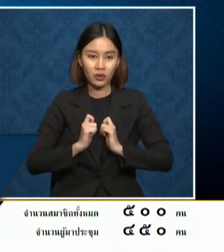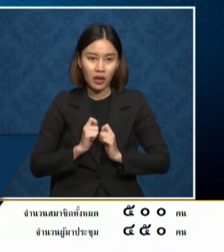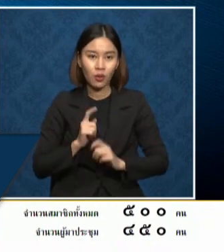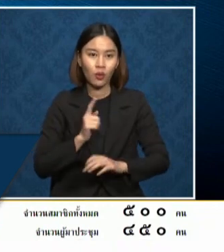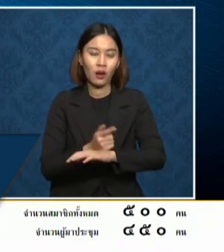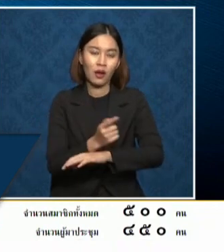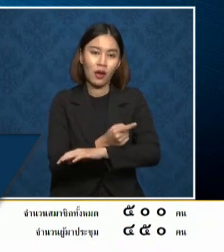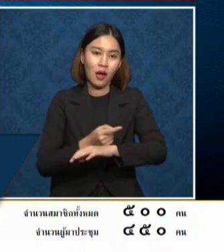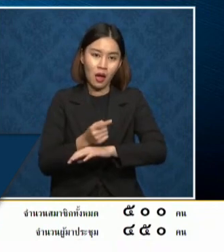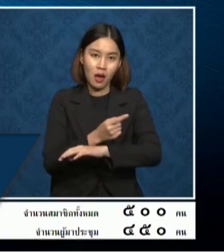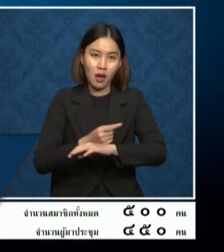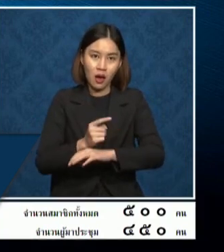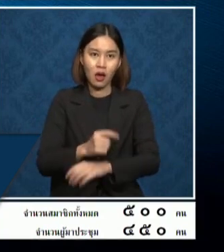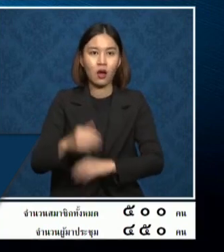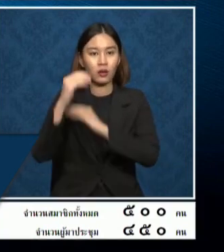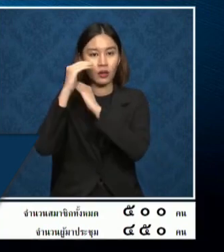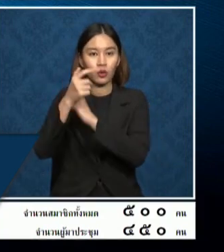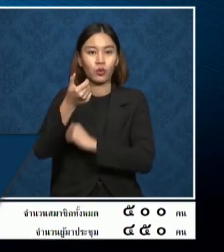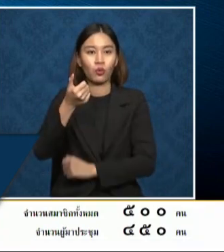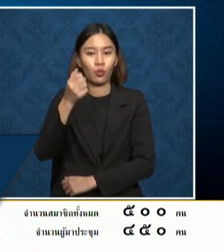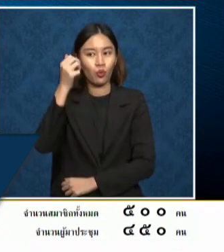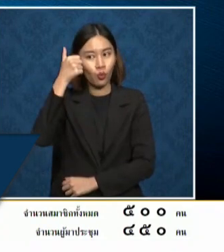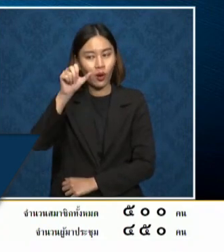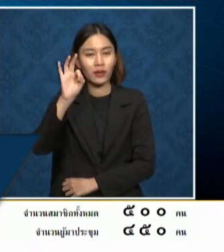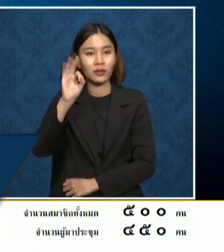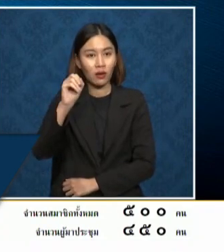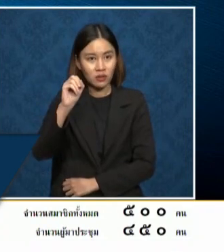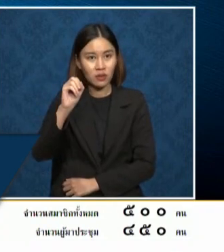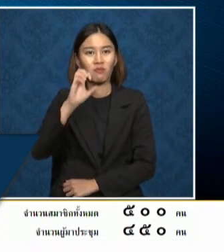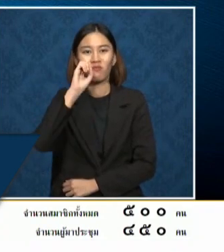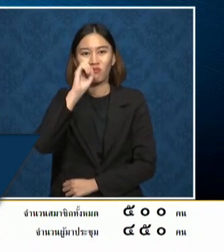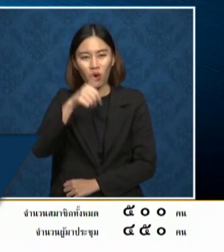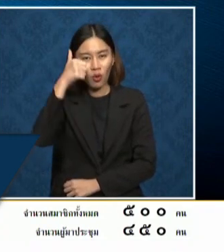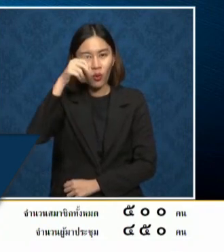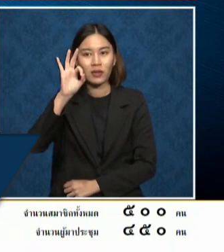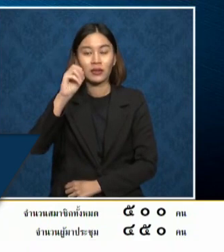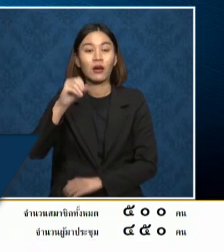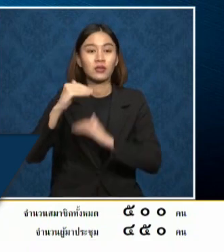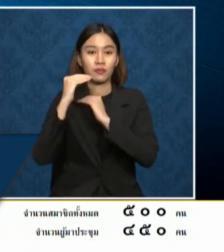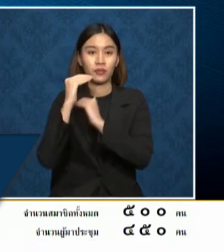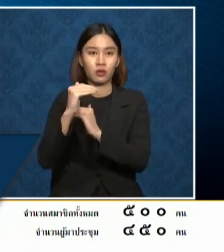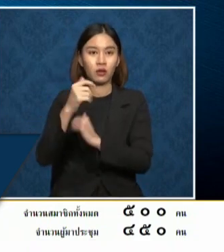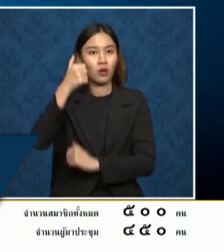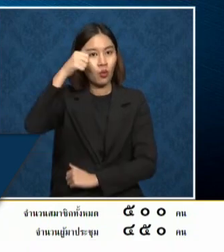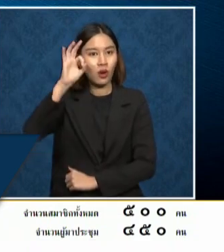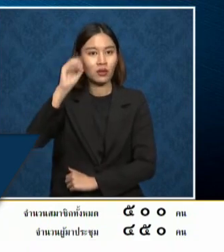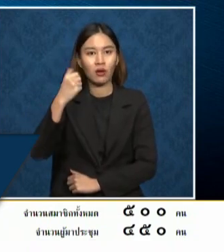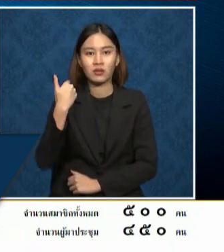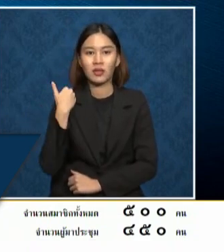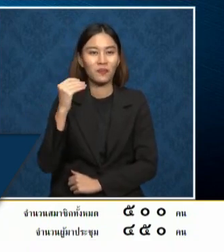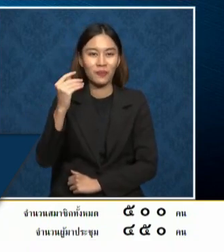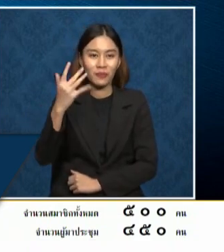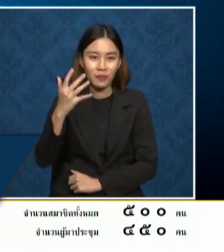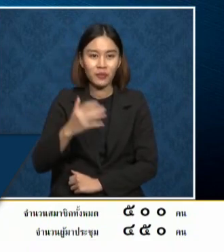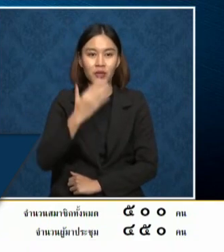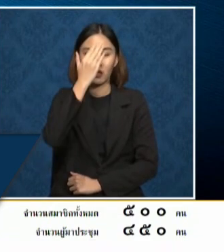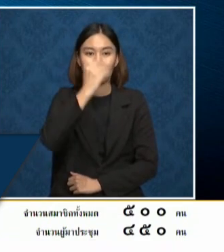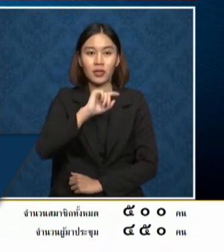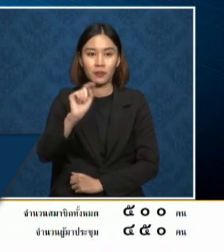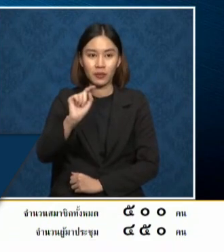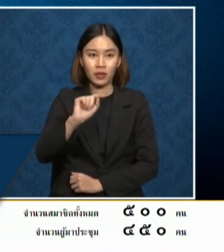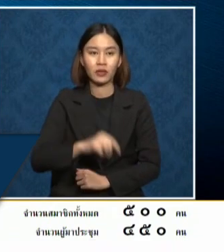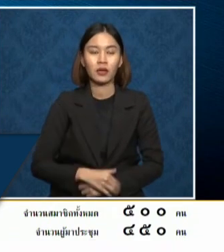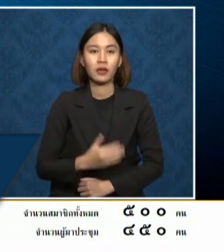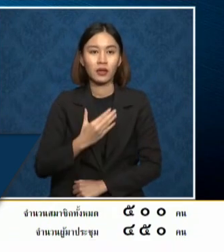ระยะเวลาทั้งหมดไม่เกิน 90วันบอกว่าไม่เกิน 90วันค่ะท่านประธาน 90วันไม่มีจริงค่ะเพราะอะไรใช่มั้ย